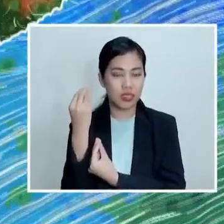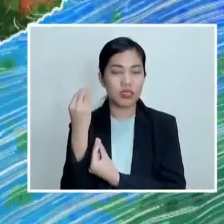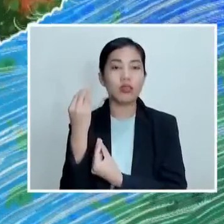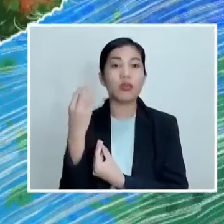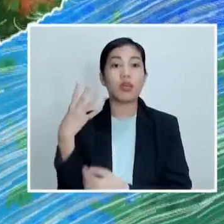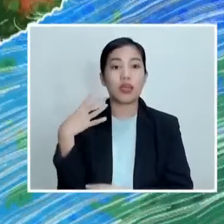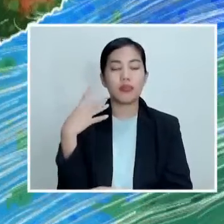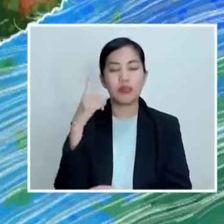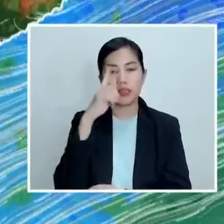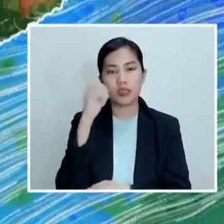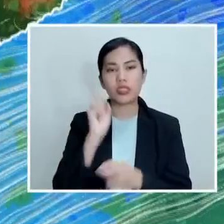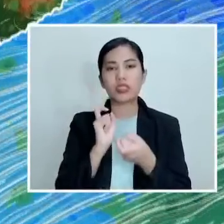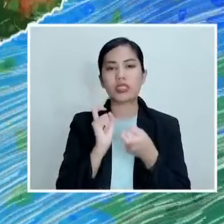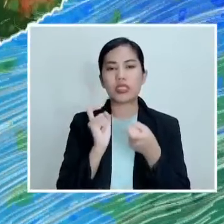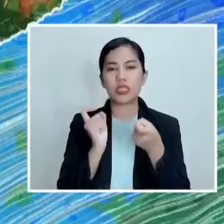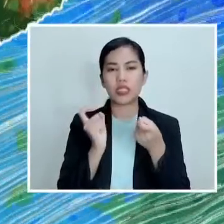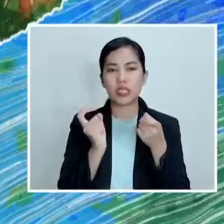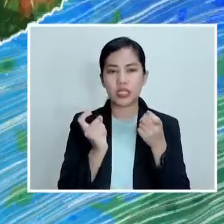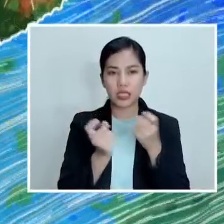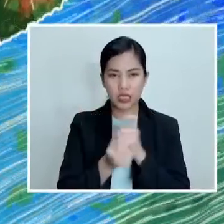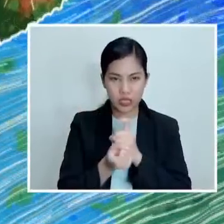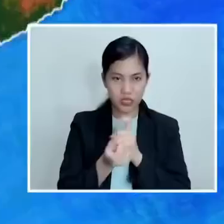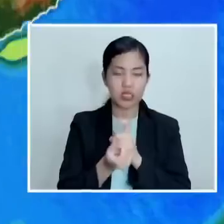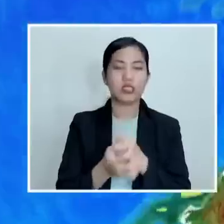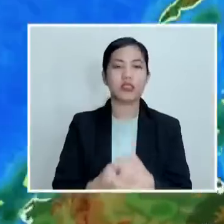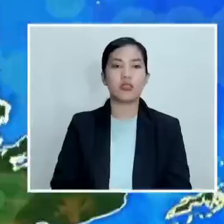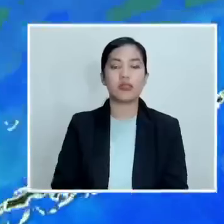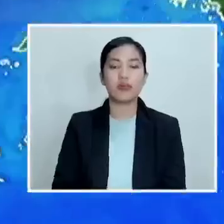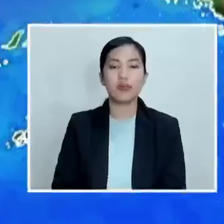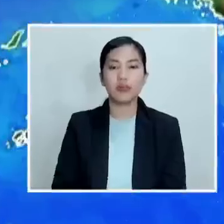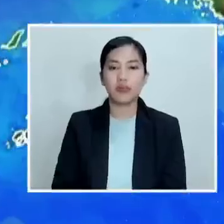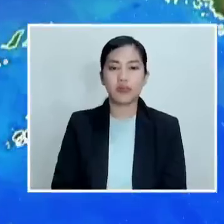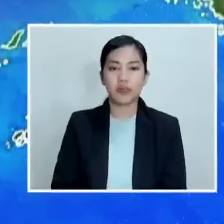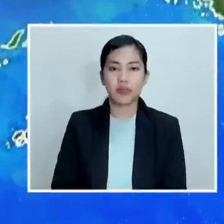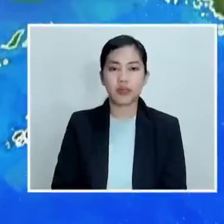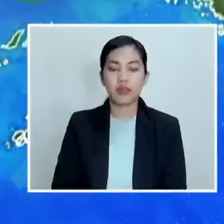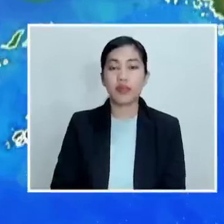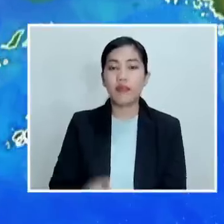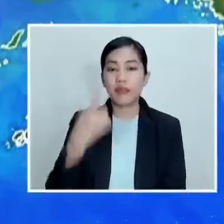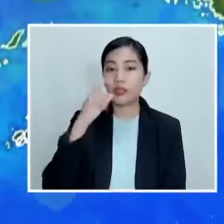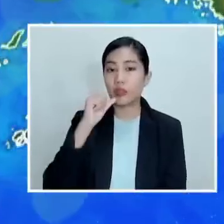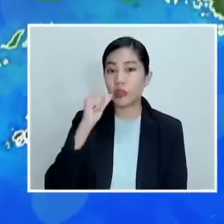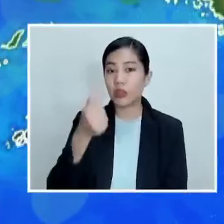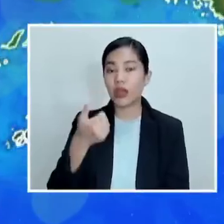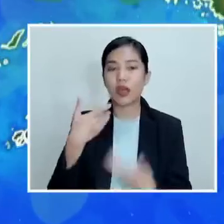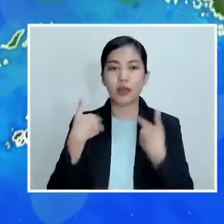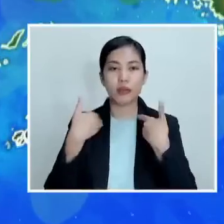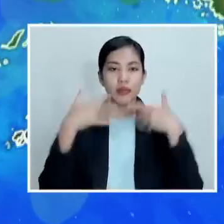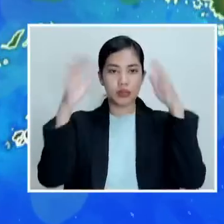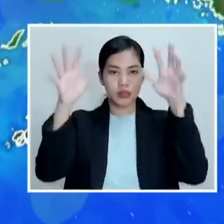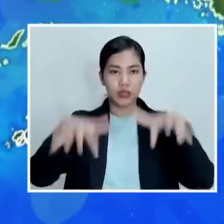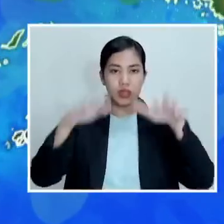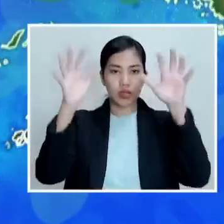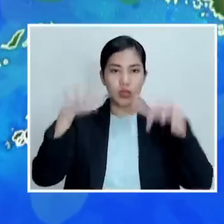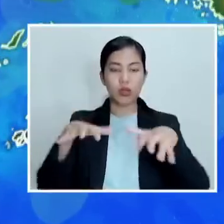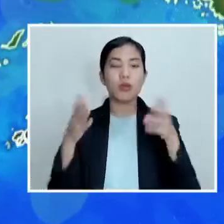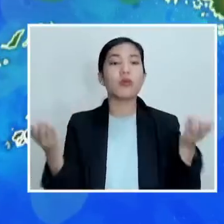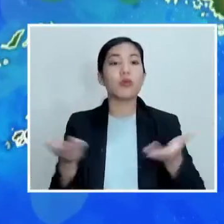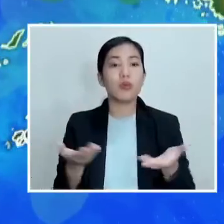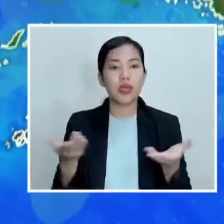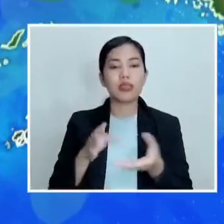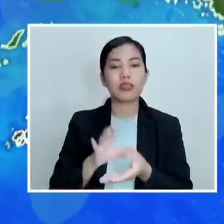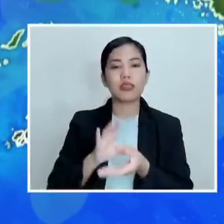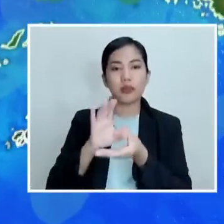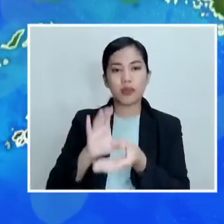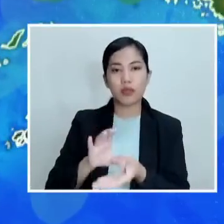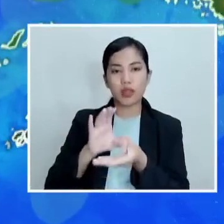pa ang pinakita nating pagtaya. Sa rainfall forecast para bukas, maulan na sa umaga sa Zamboanga Peninsula, ilang